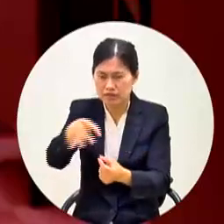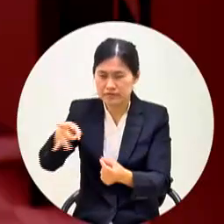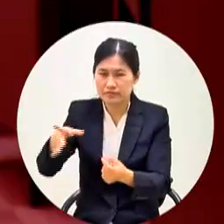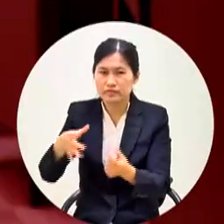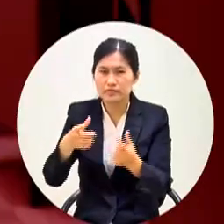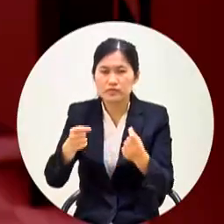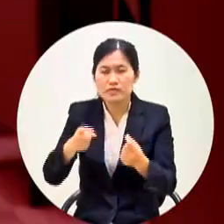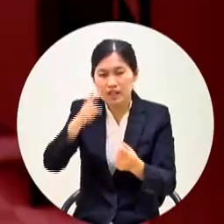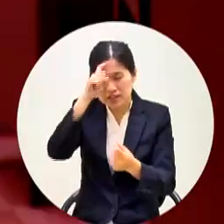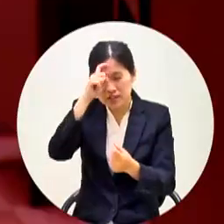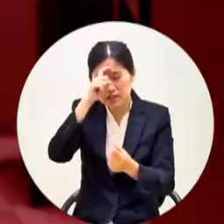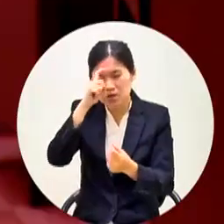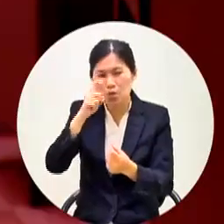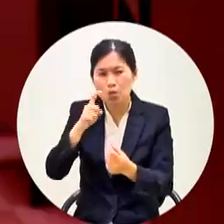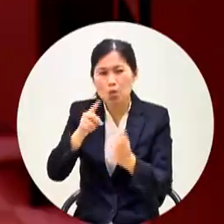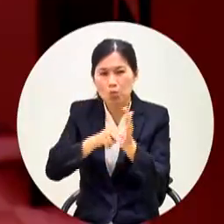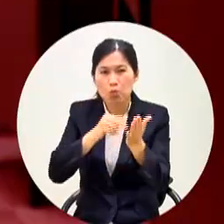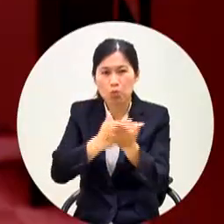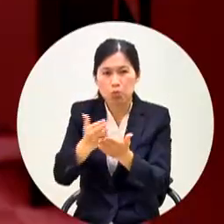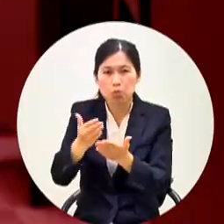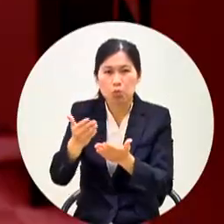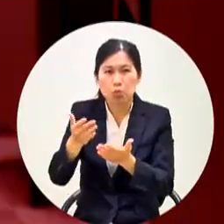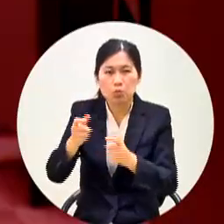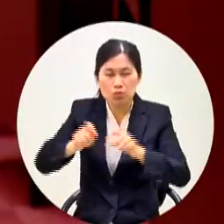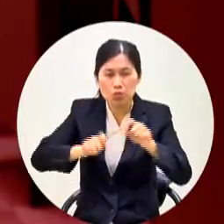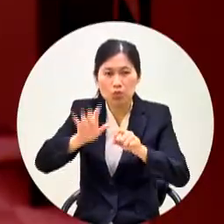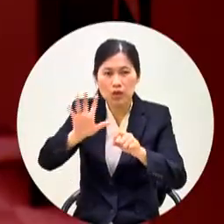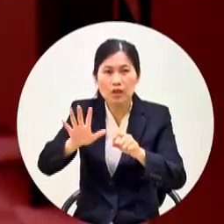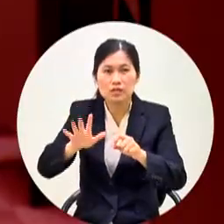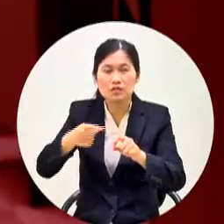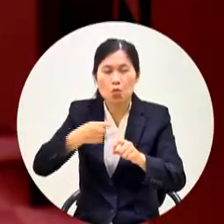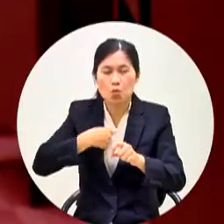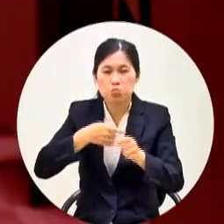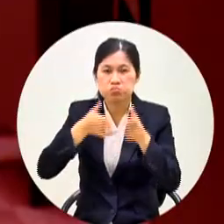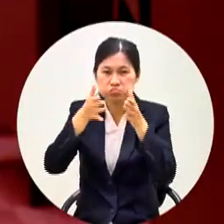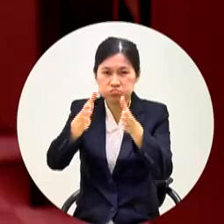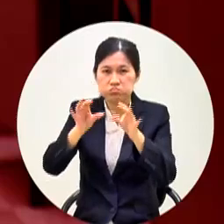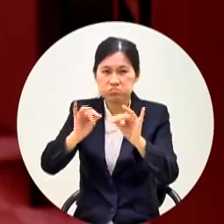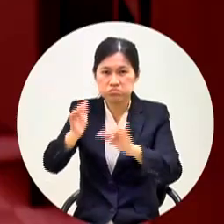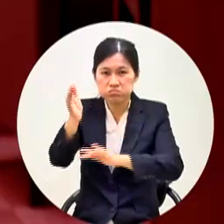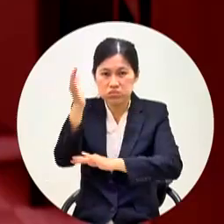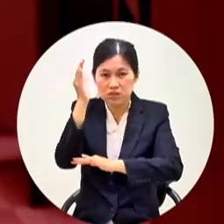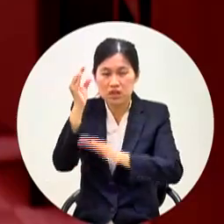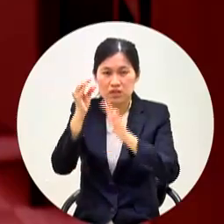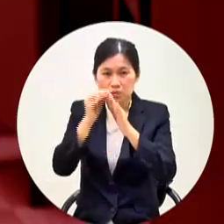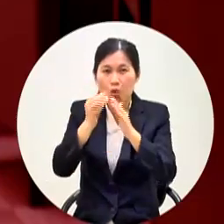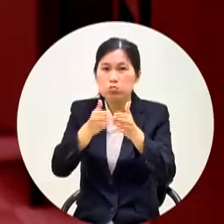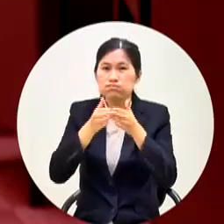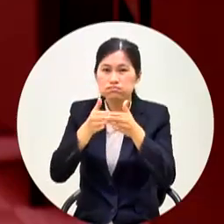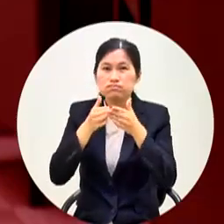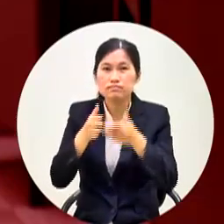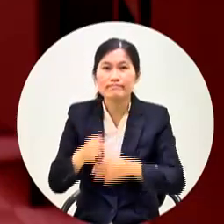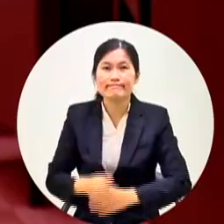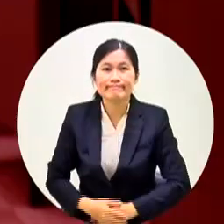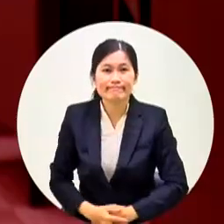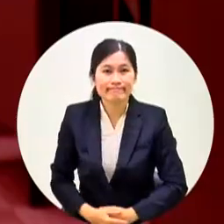案，这是我对地震局的一个要求。